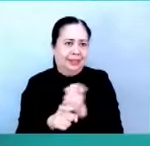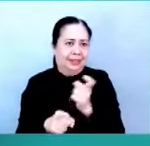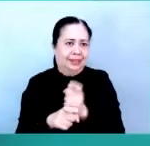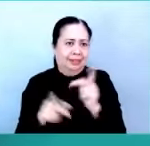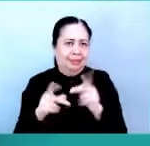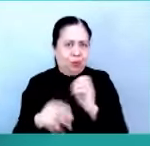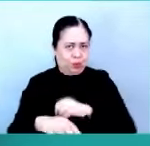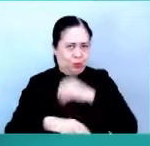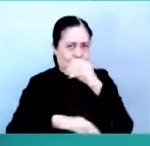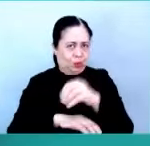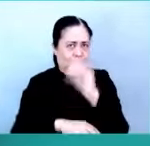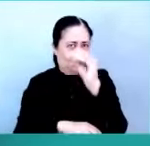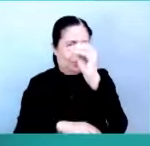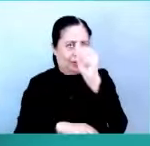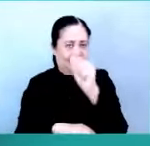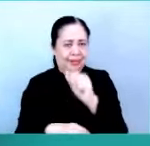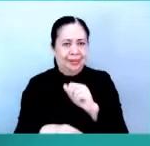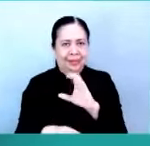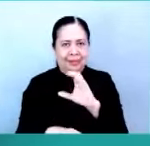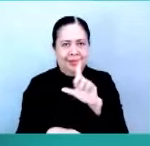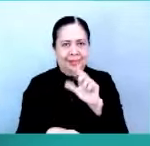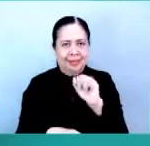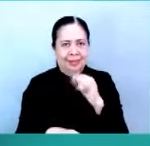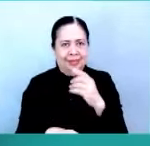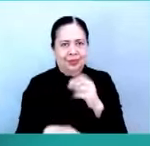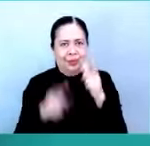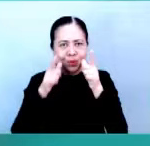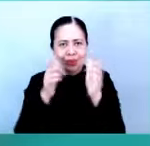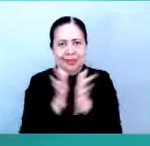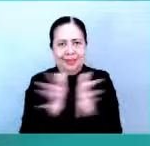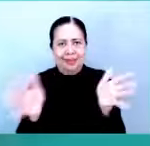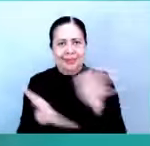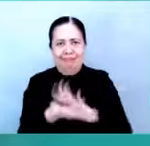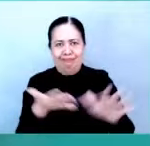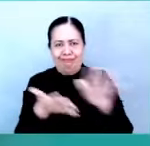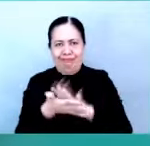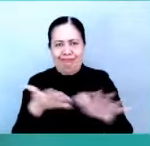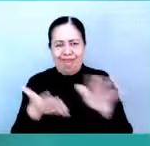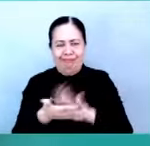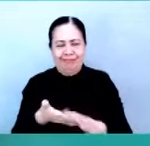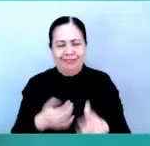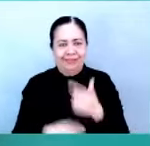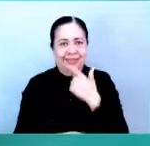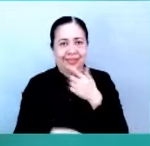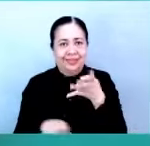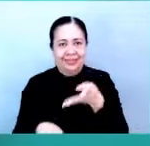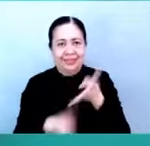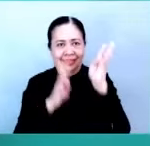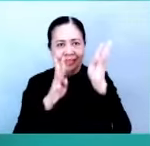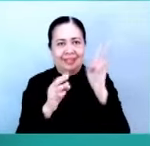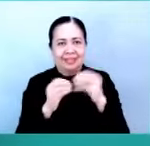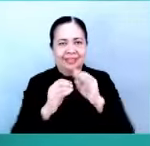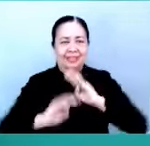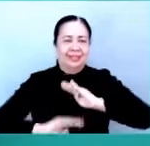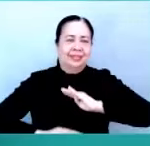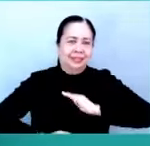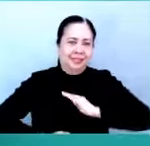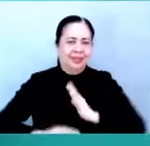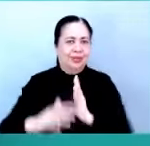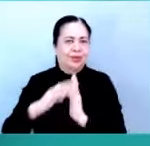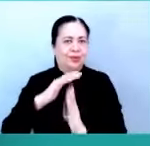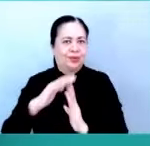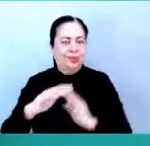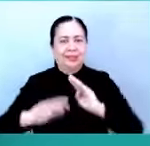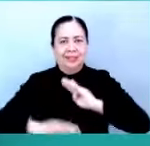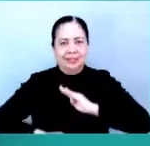sobrang OA daw ng Clay-Go, naging general cleaning na. Sabi nga nung uploader, higit sa satisfied customer, satisfied din